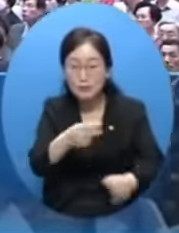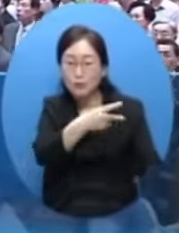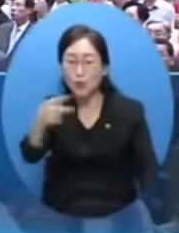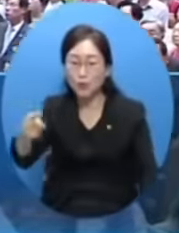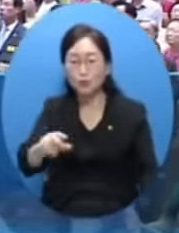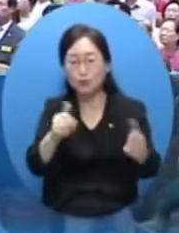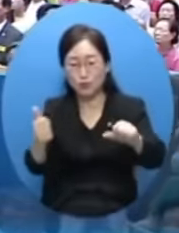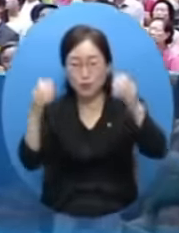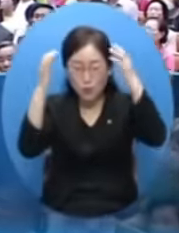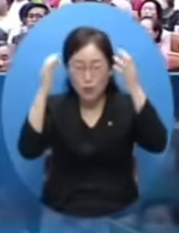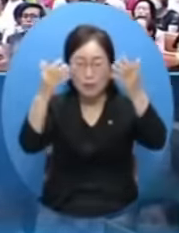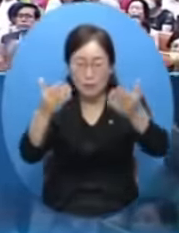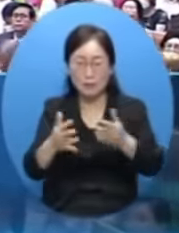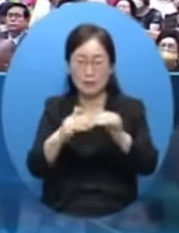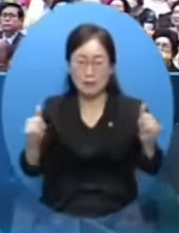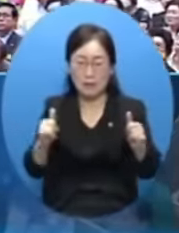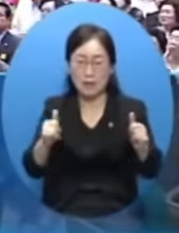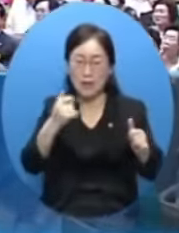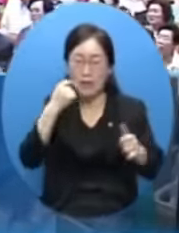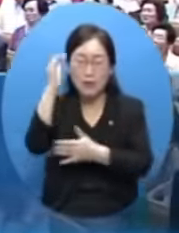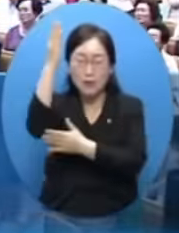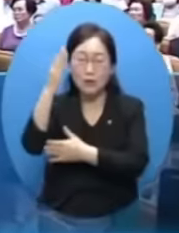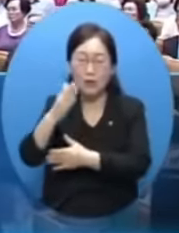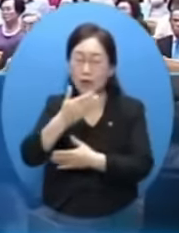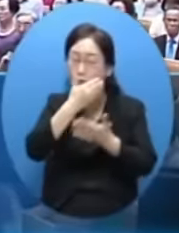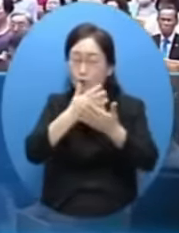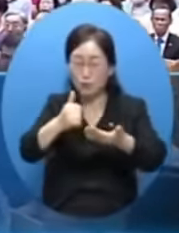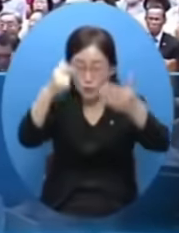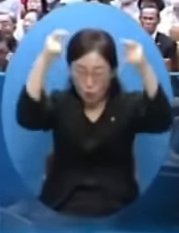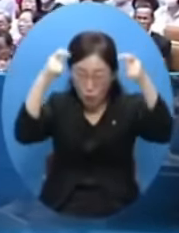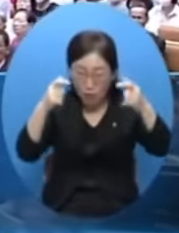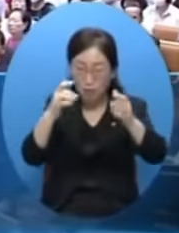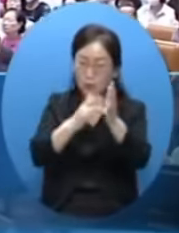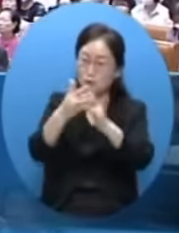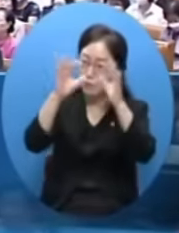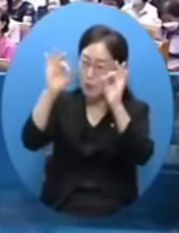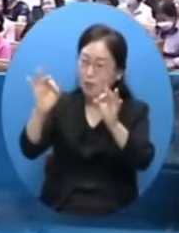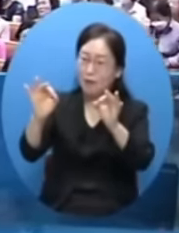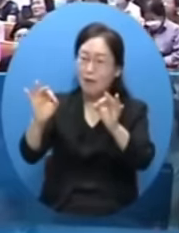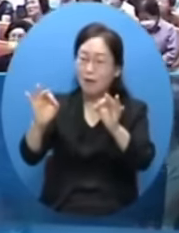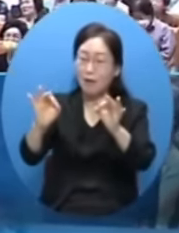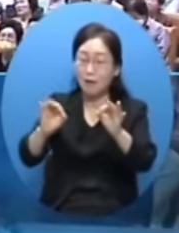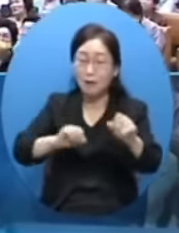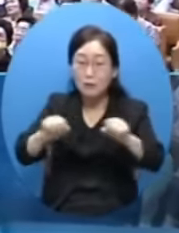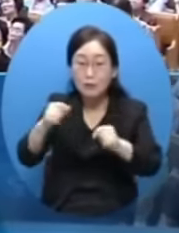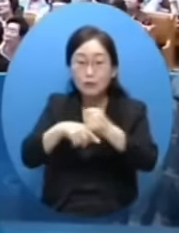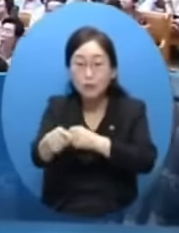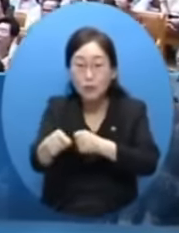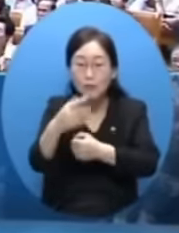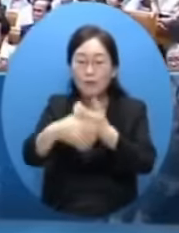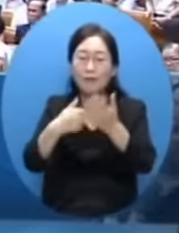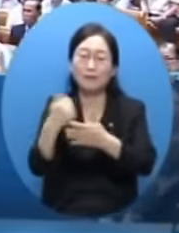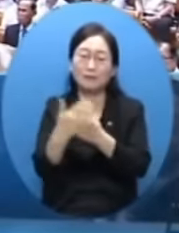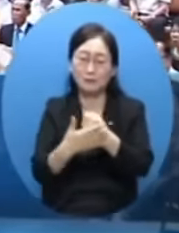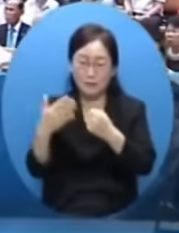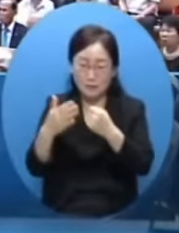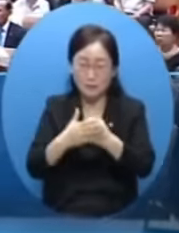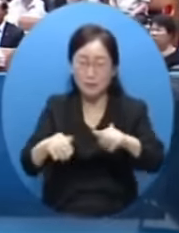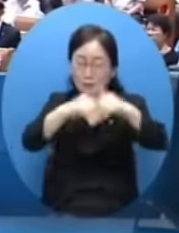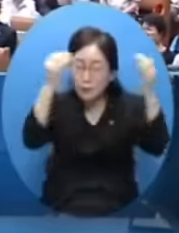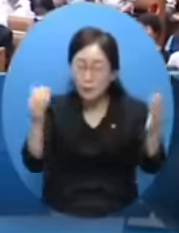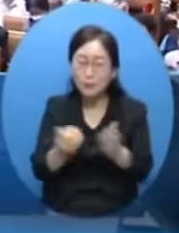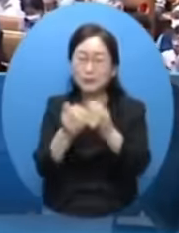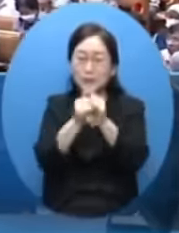말미암아 영광과 존귀로 관을 쓰신 예수를 보니 이를 행하심은 하나님의 은으로 말미암아